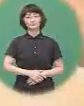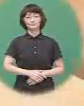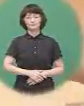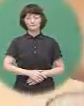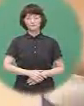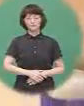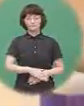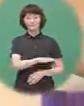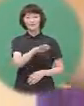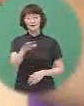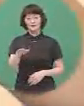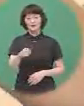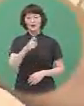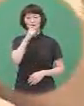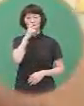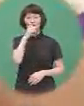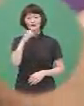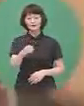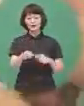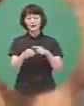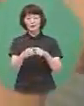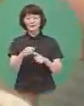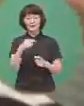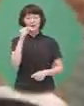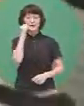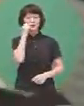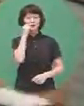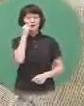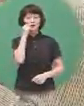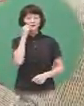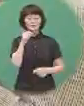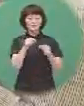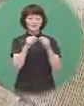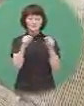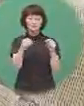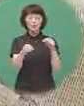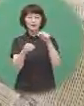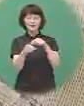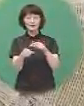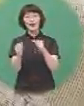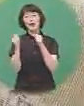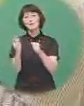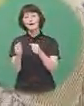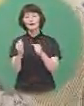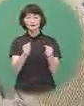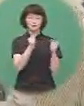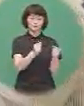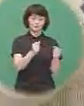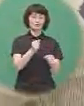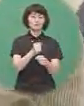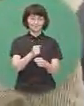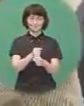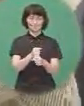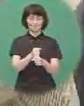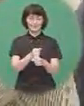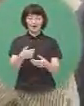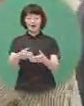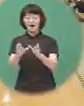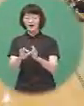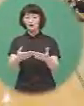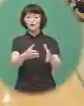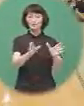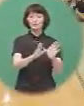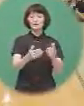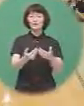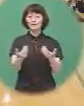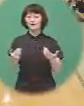参加者は乳酸菌飲料の空き容器に爪楊枝を入れてマラカスを作り、グループごとに